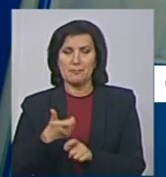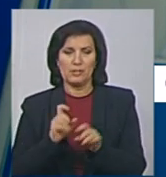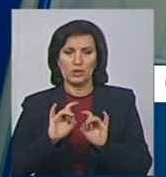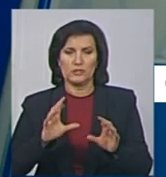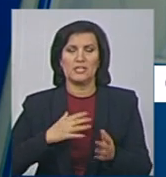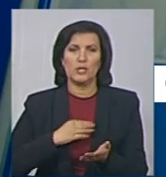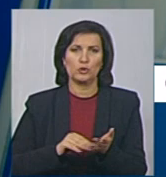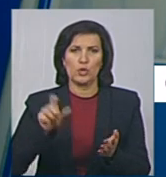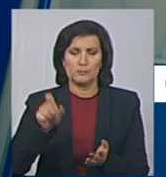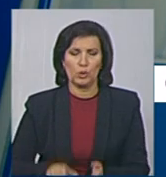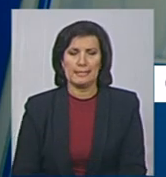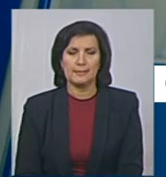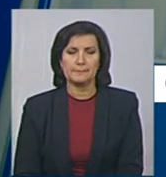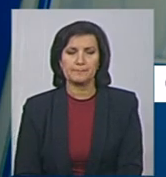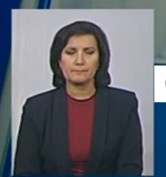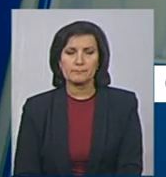розкаже Владислав Політ.